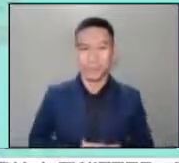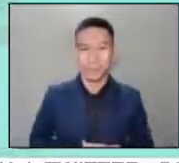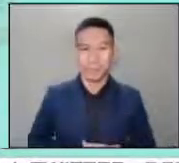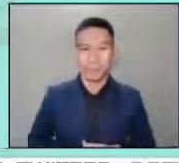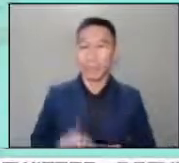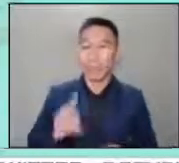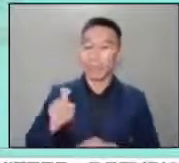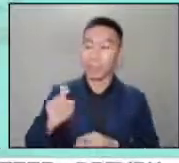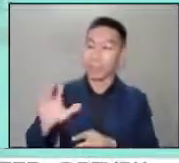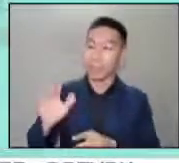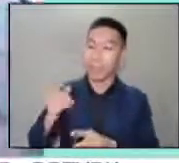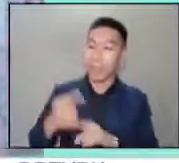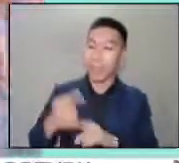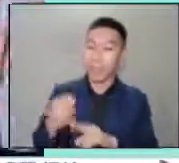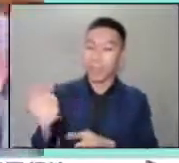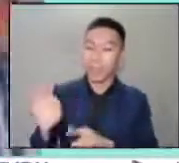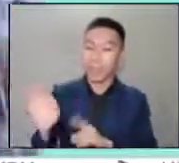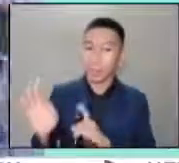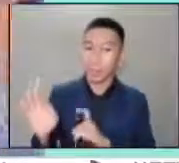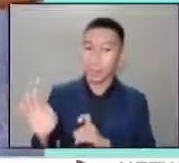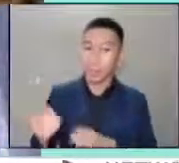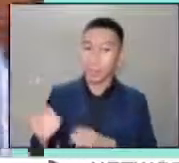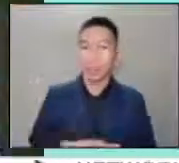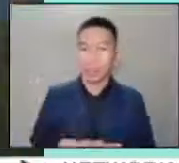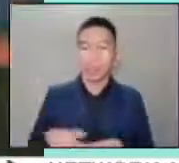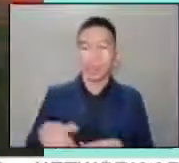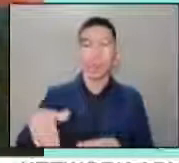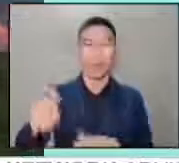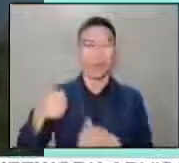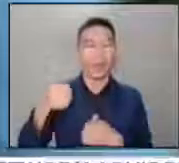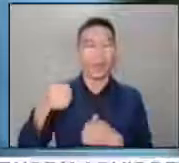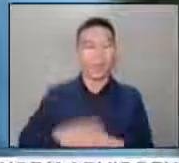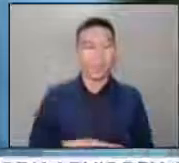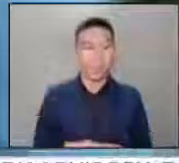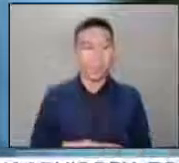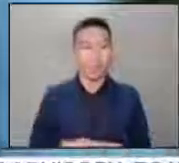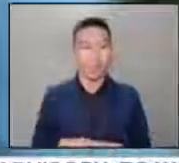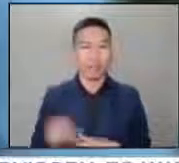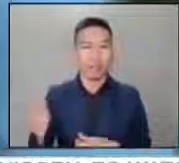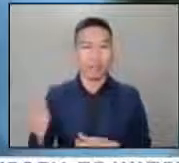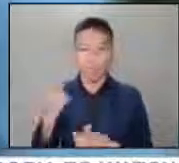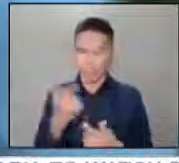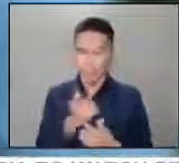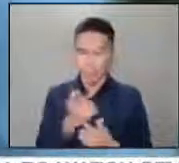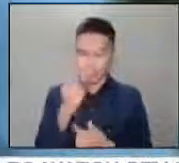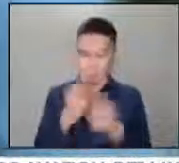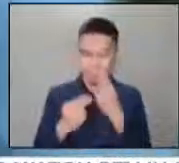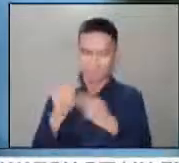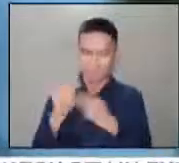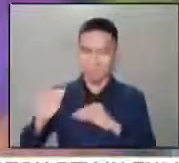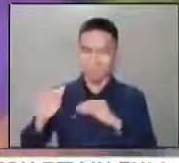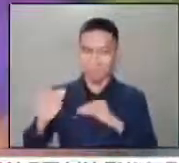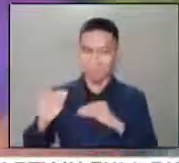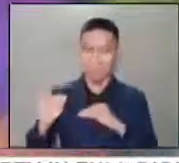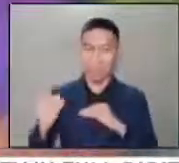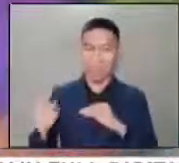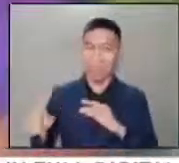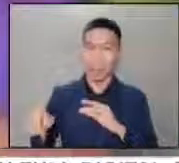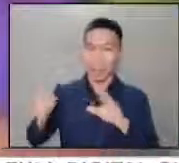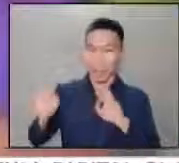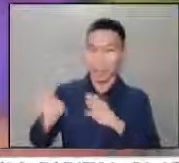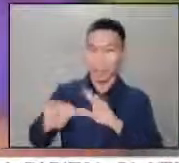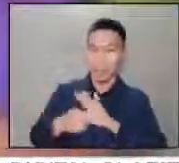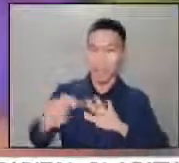5 times 9. Okay, very good. At bukod sa kwela niyang pagtuturo, tinagurian din siyang mountain teacher. Ito ay